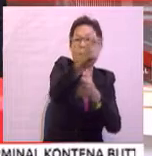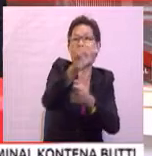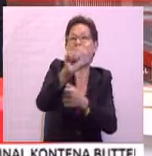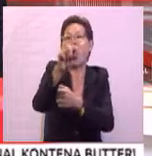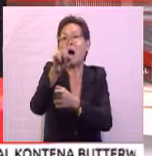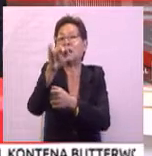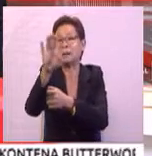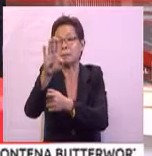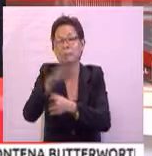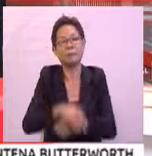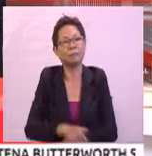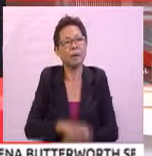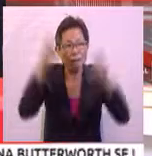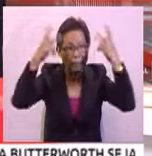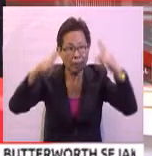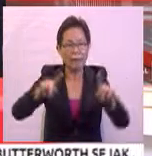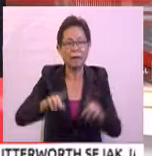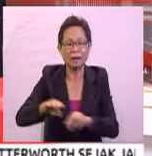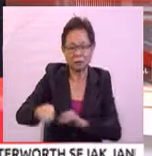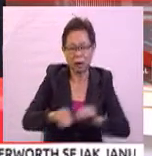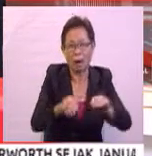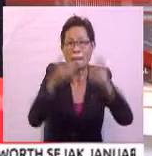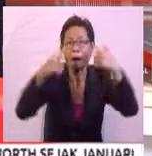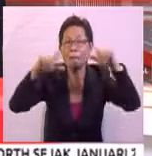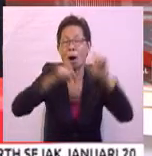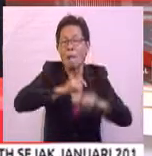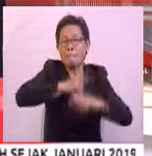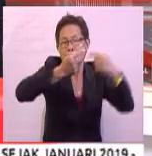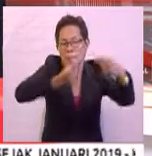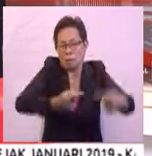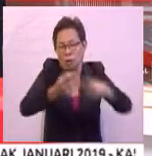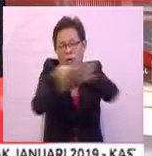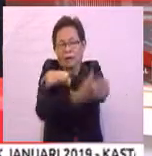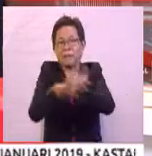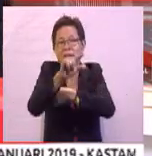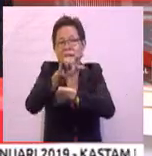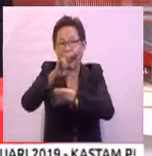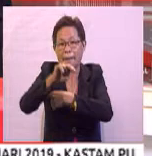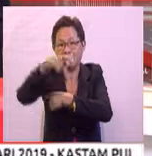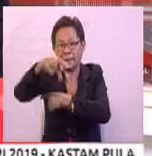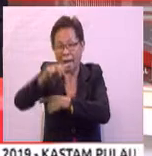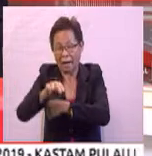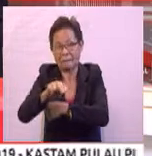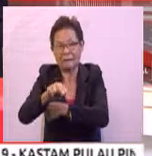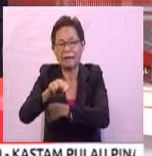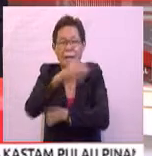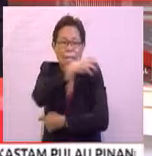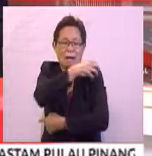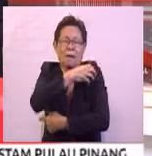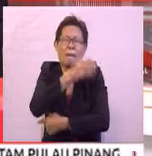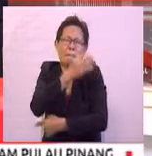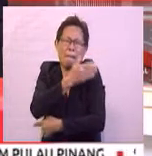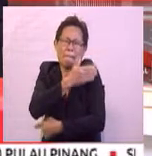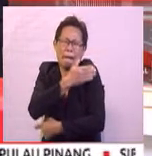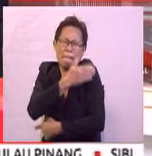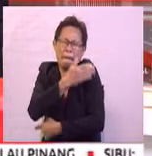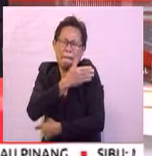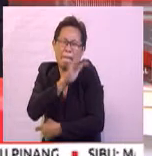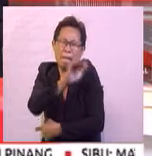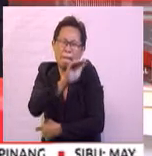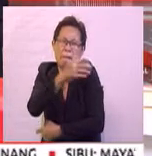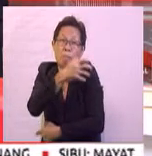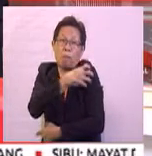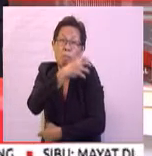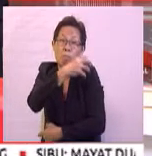Adib Muhammad Kasim. Presiden Gerakan Martabat Pejuang Negara GMPN Major Razali Zakaria menggesa agar pihak berkuasa